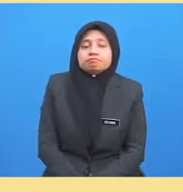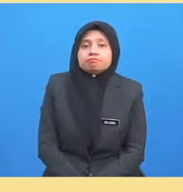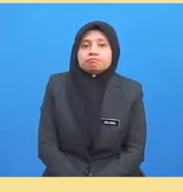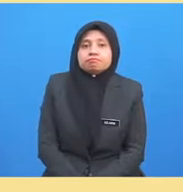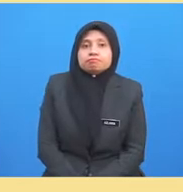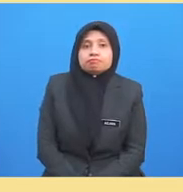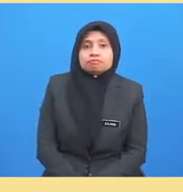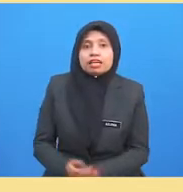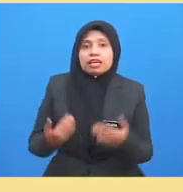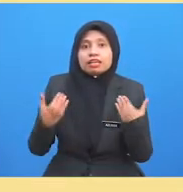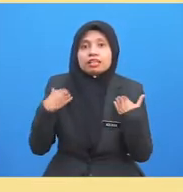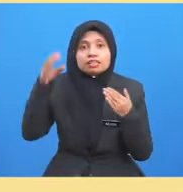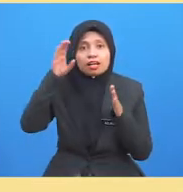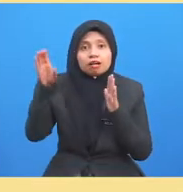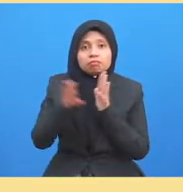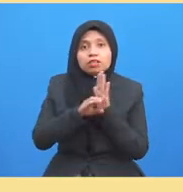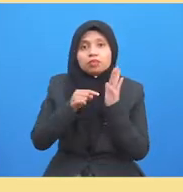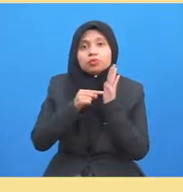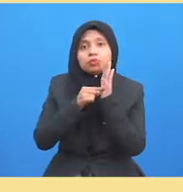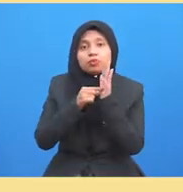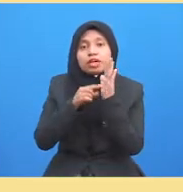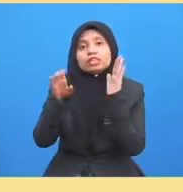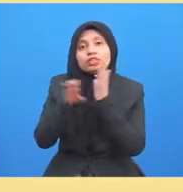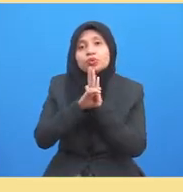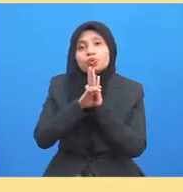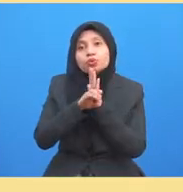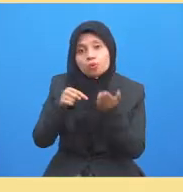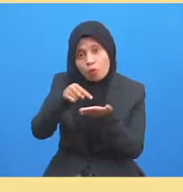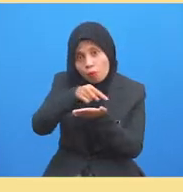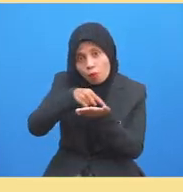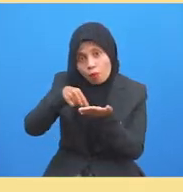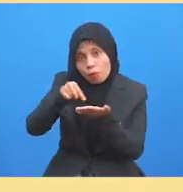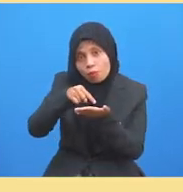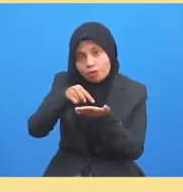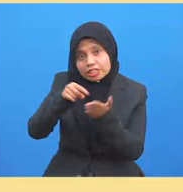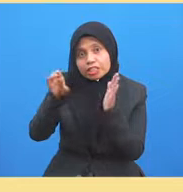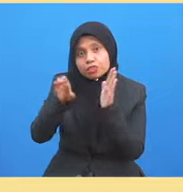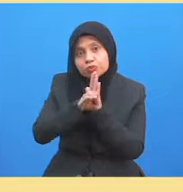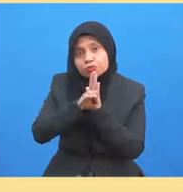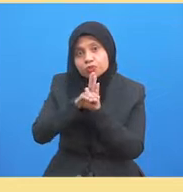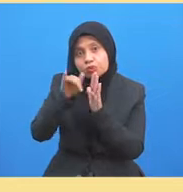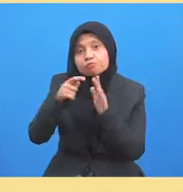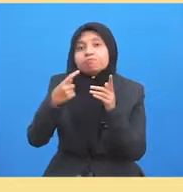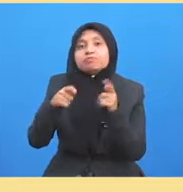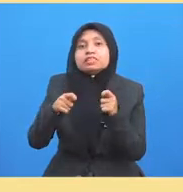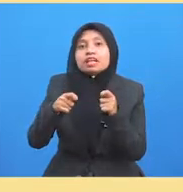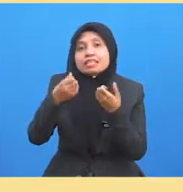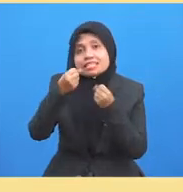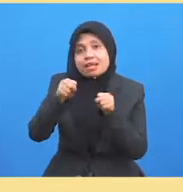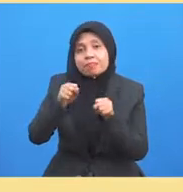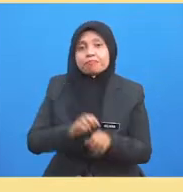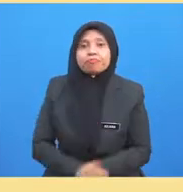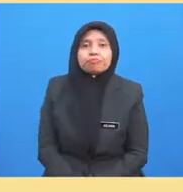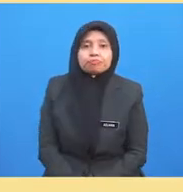Berikut merupakan gambar yang menunjukkan contoh model olokan yang telah pun siap dibina.